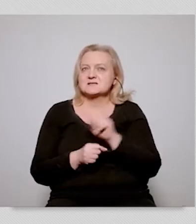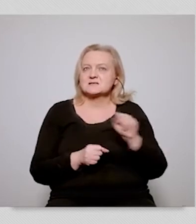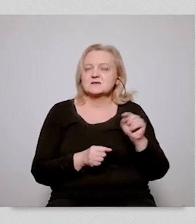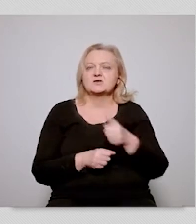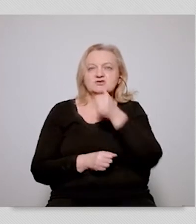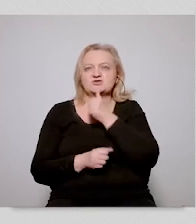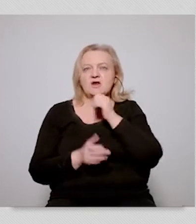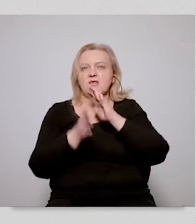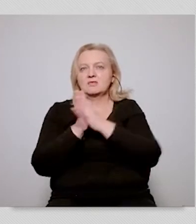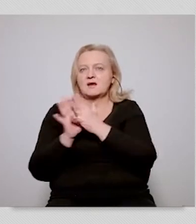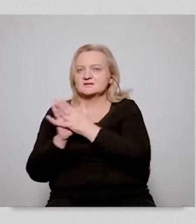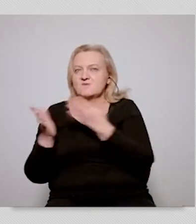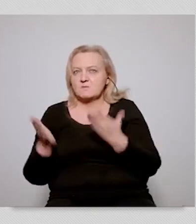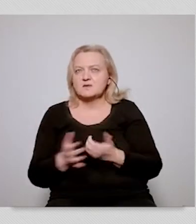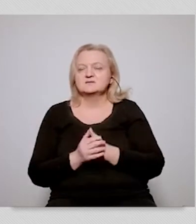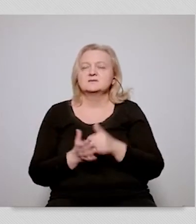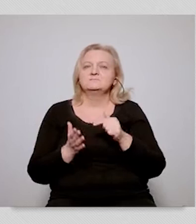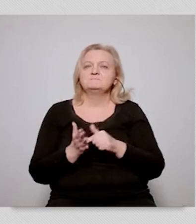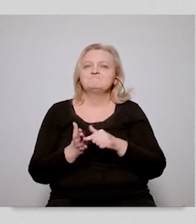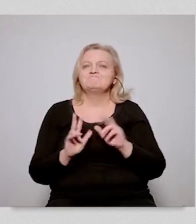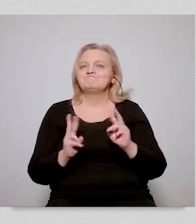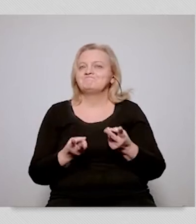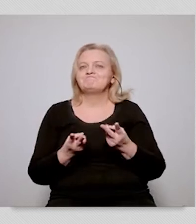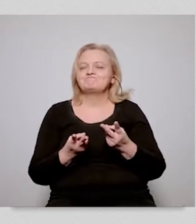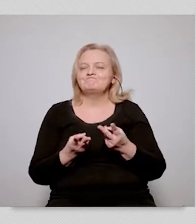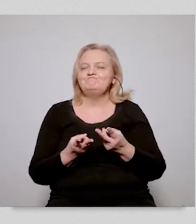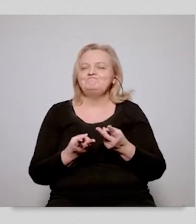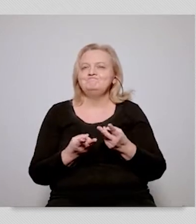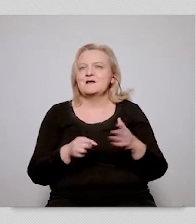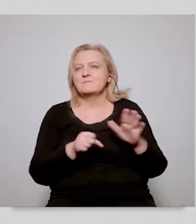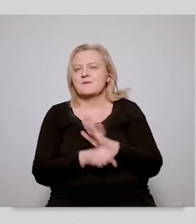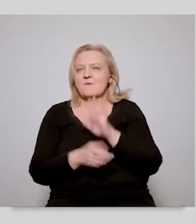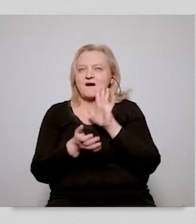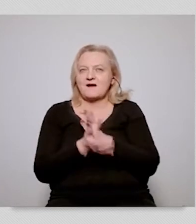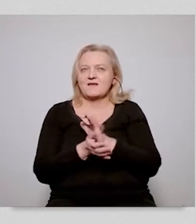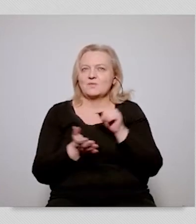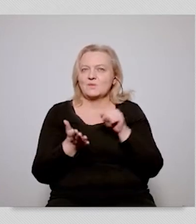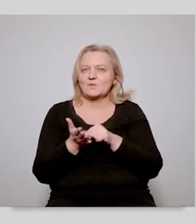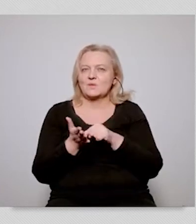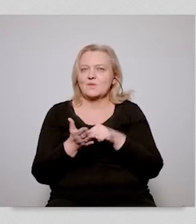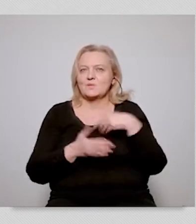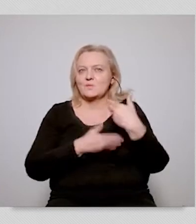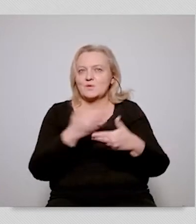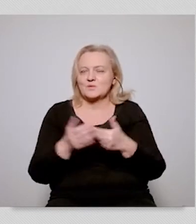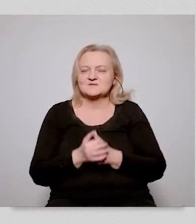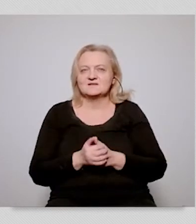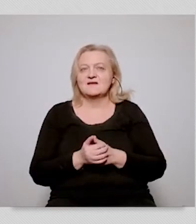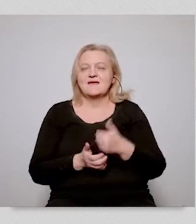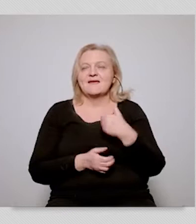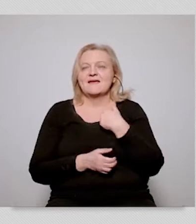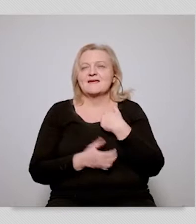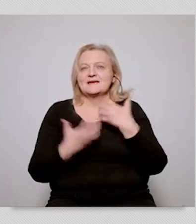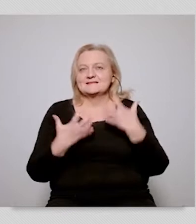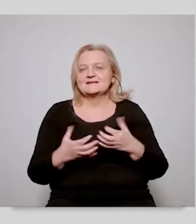tej zielonej transformacji, wynikających z bardzo kompleksowego charakteru tego procesu. I ja bym